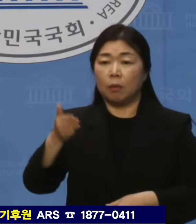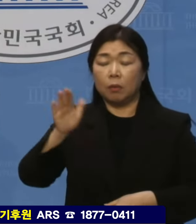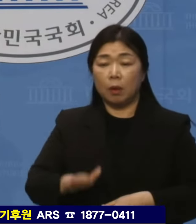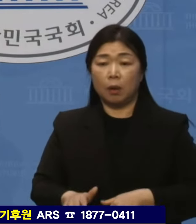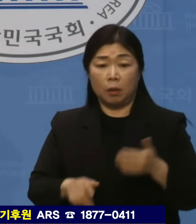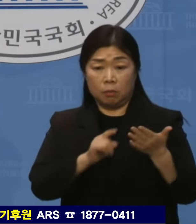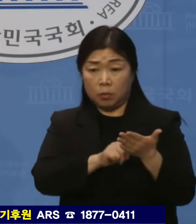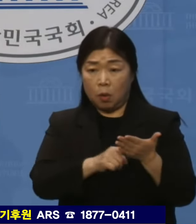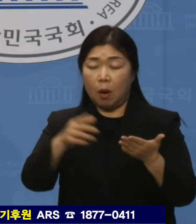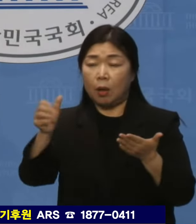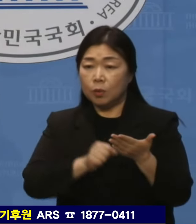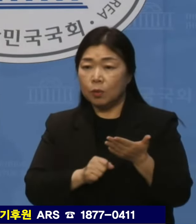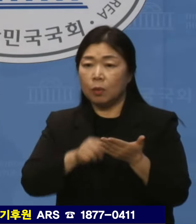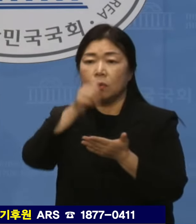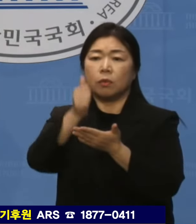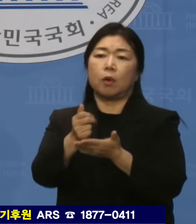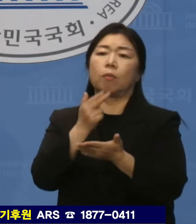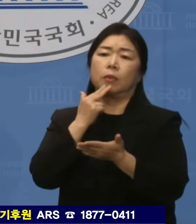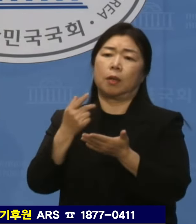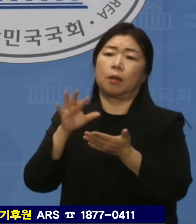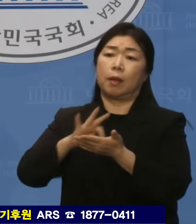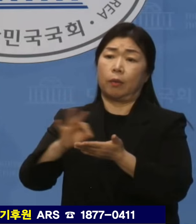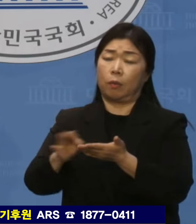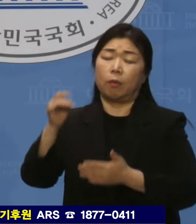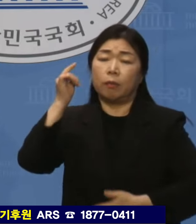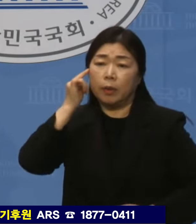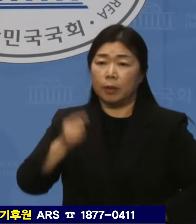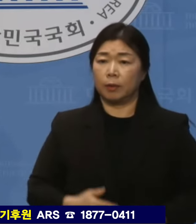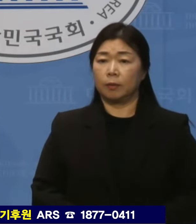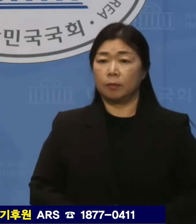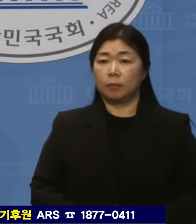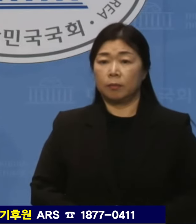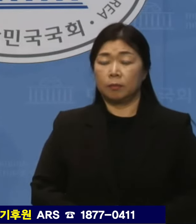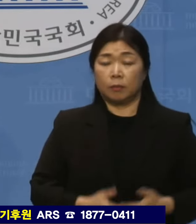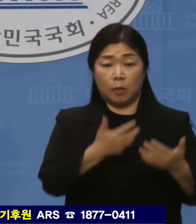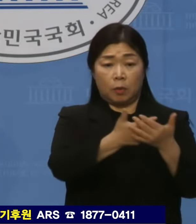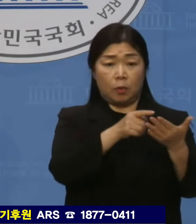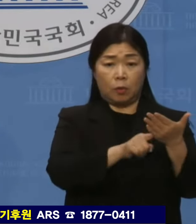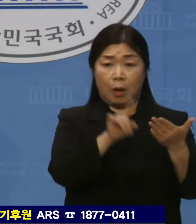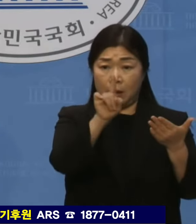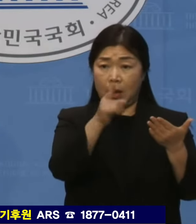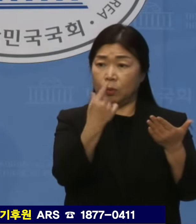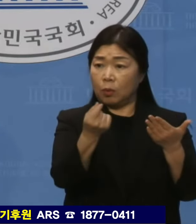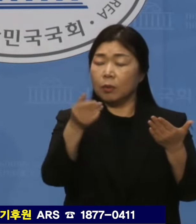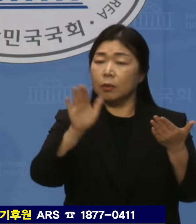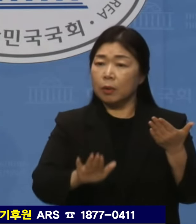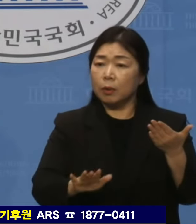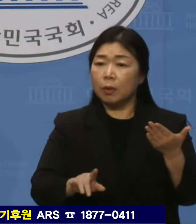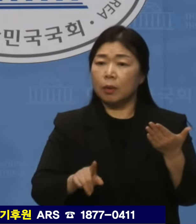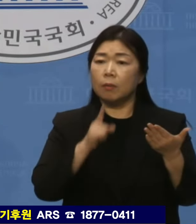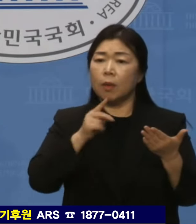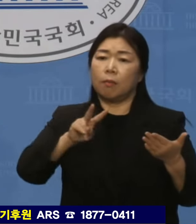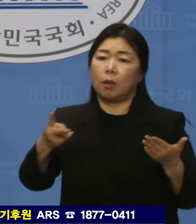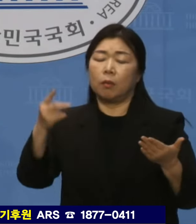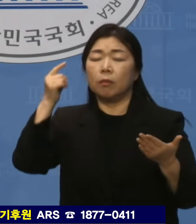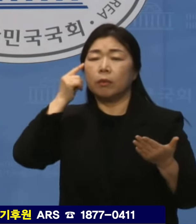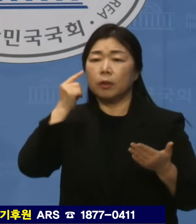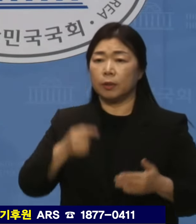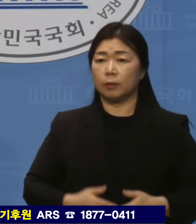동일한 증거물에 대한 검찰의 판단이 180도 달라진 이유가 대체 무엇입니까?